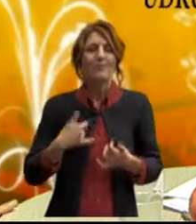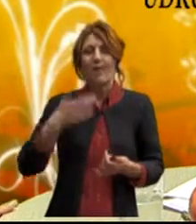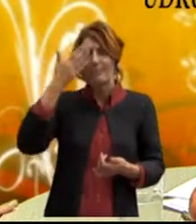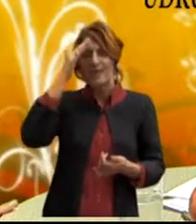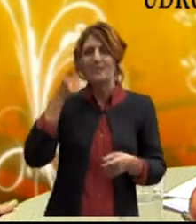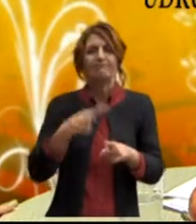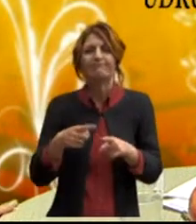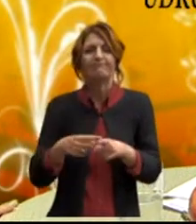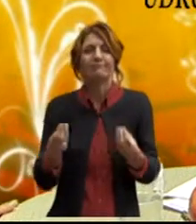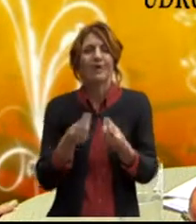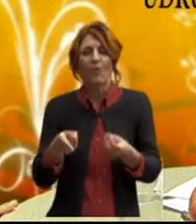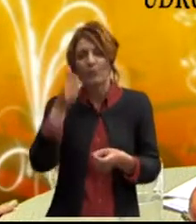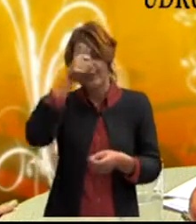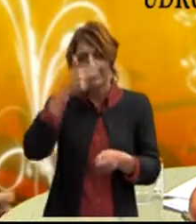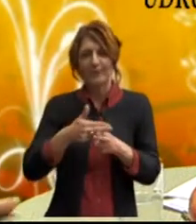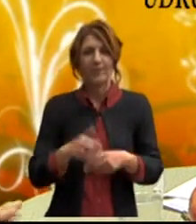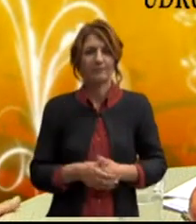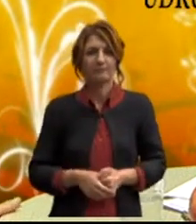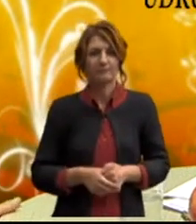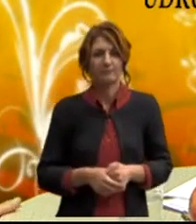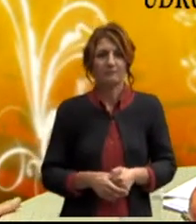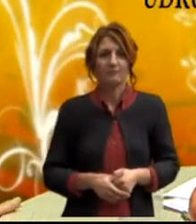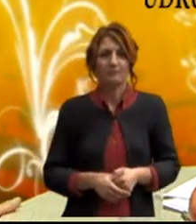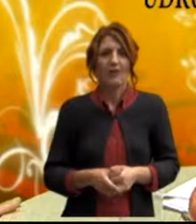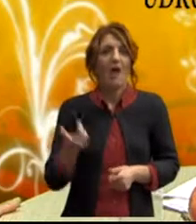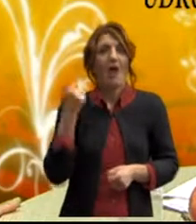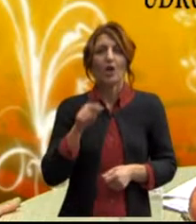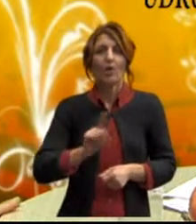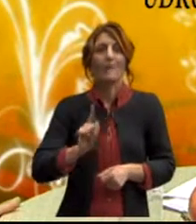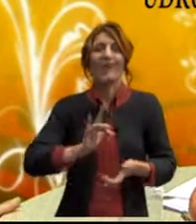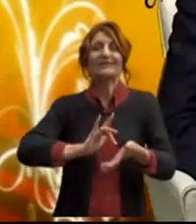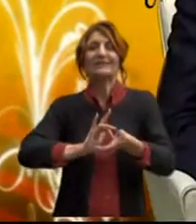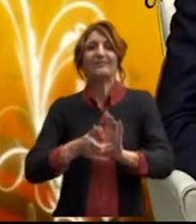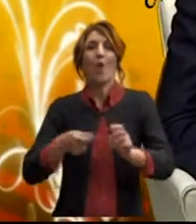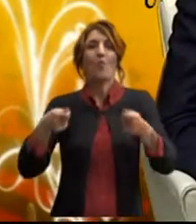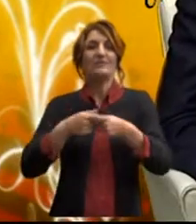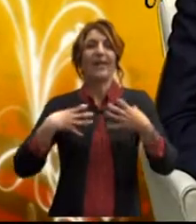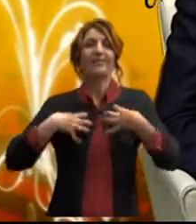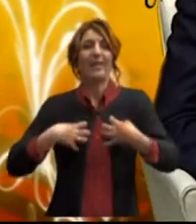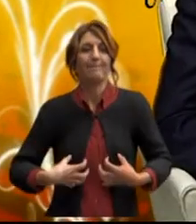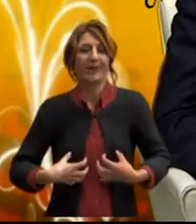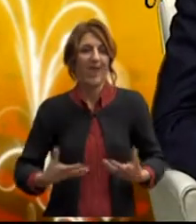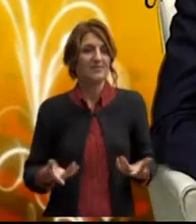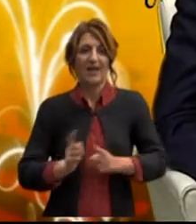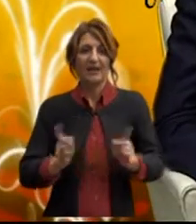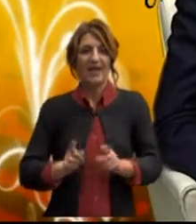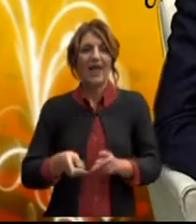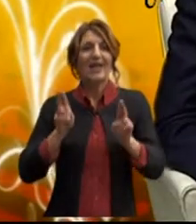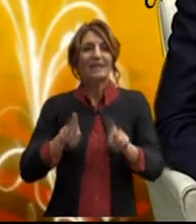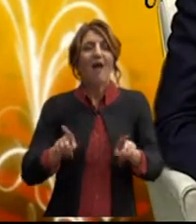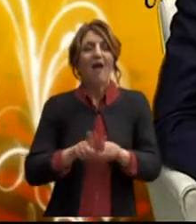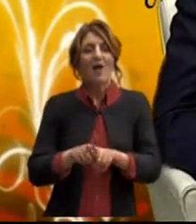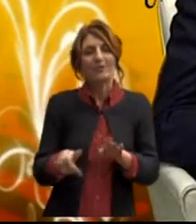dati? Pa nije sve depresija što se zove depresija, ali i suprotno, dakle, postoje takozvane